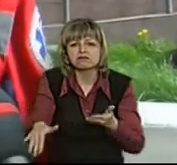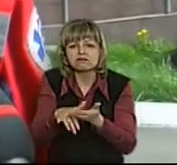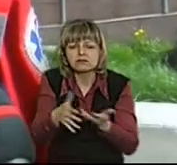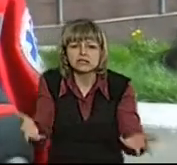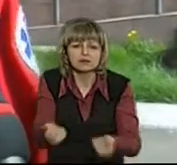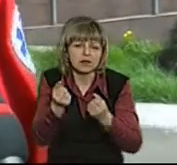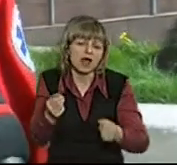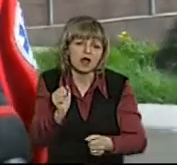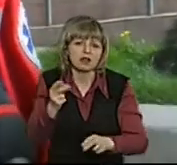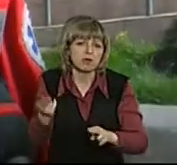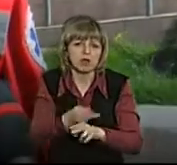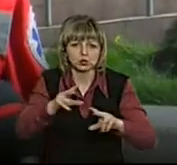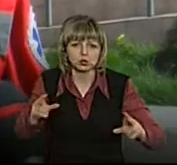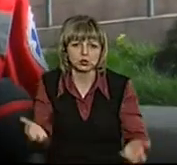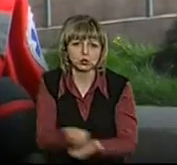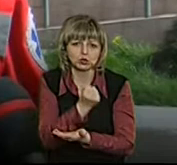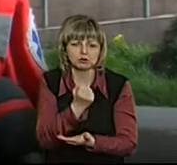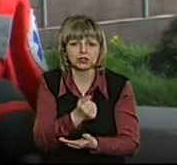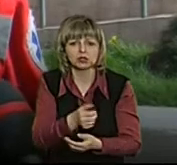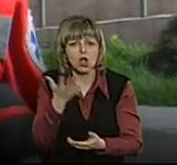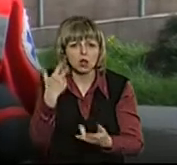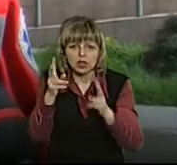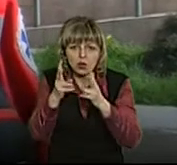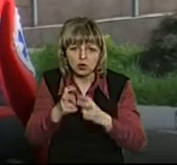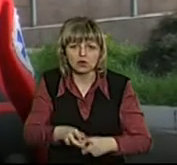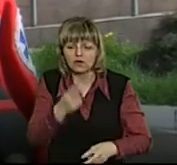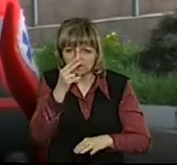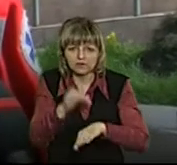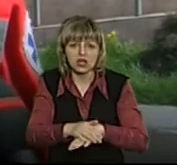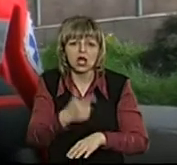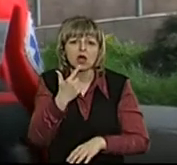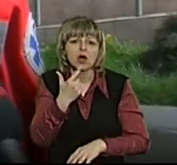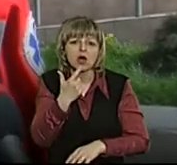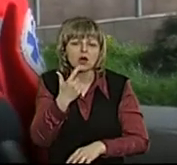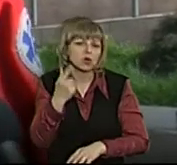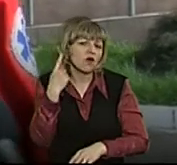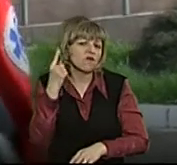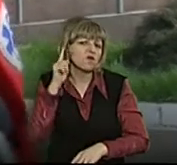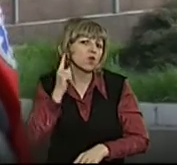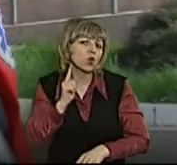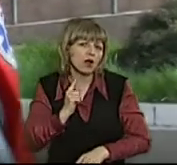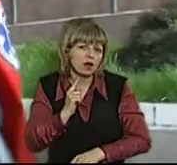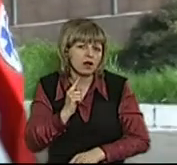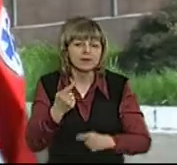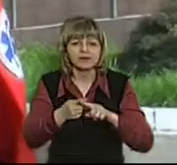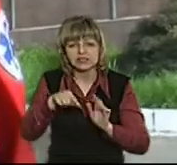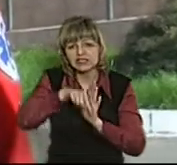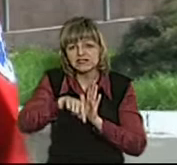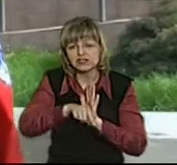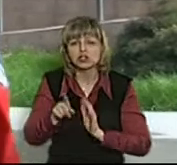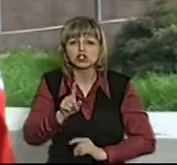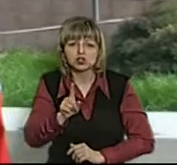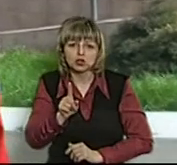на жаль, безуспішні. При огляді там було кров з вуха, значить, що свідчить за те,